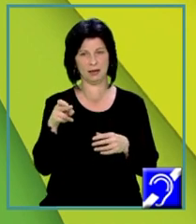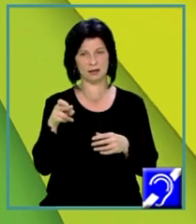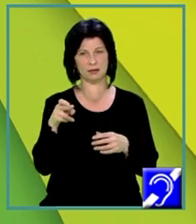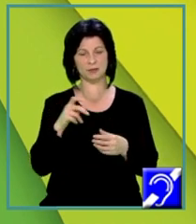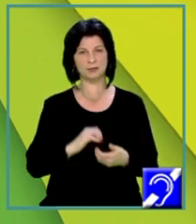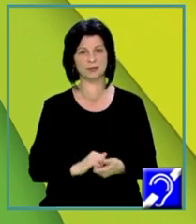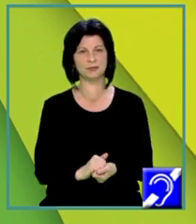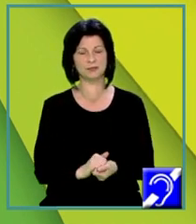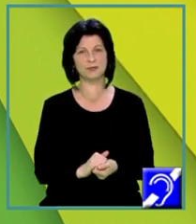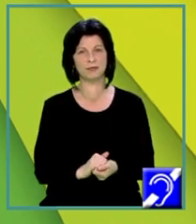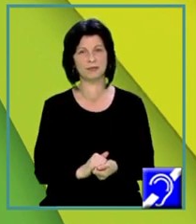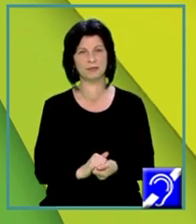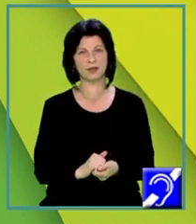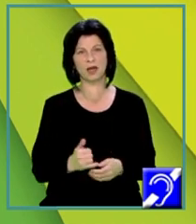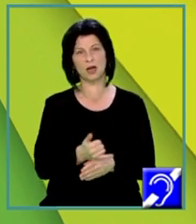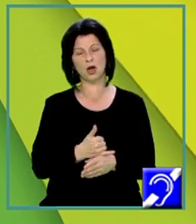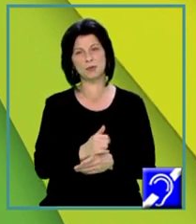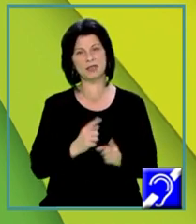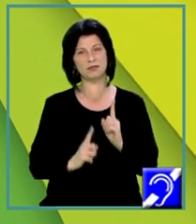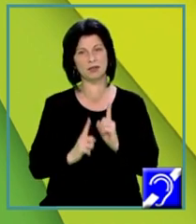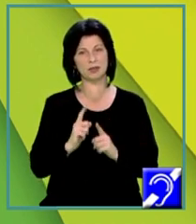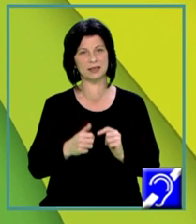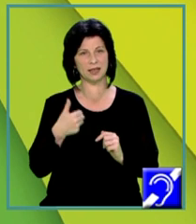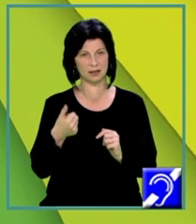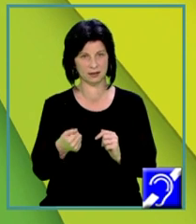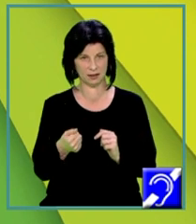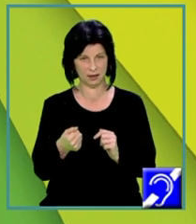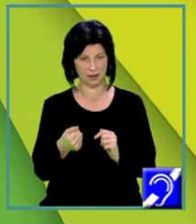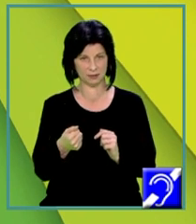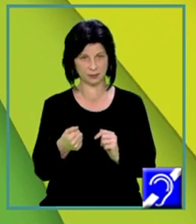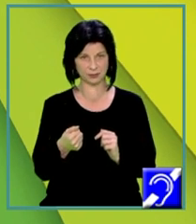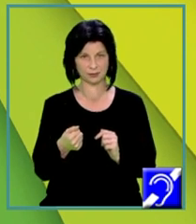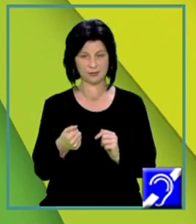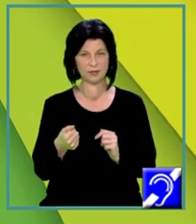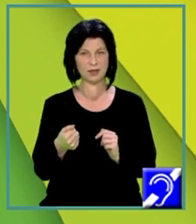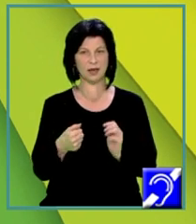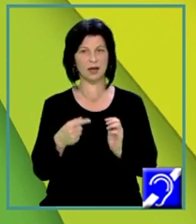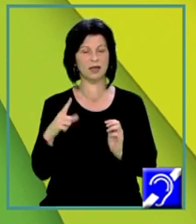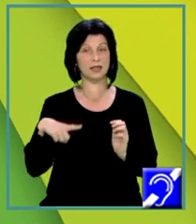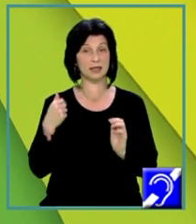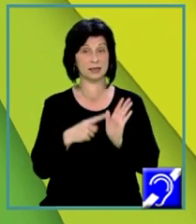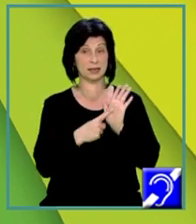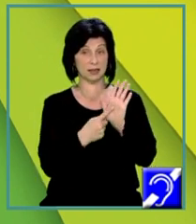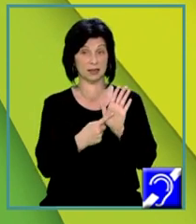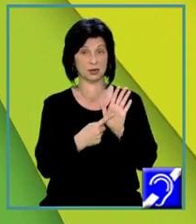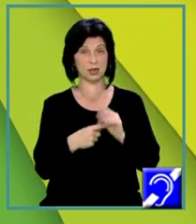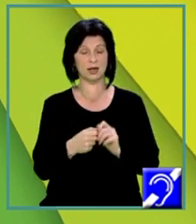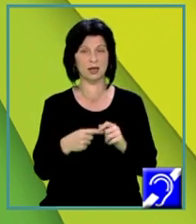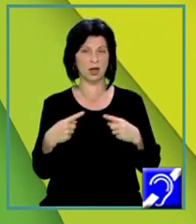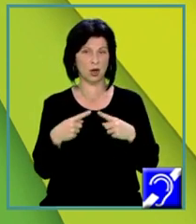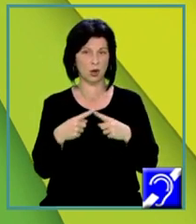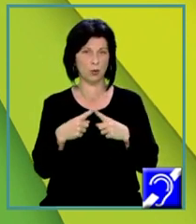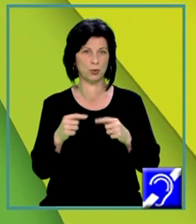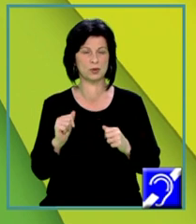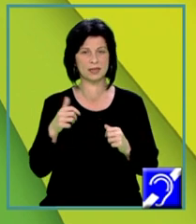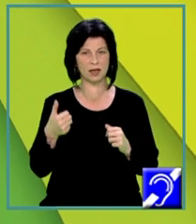de observat că dacă a este astfel de Matrice opusă sa arată ca minus Ah pe diagonala principală